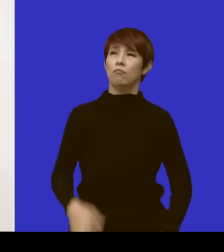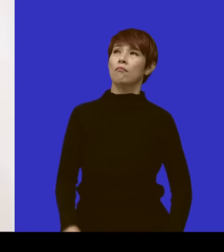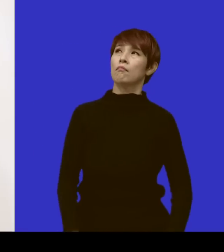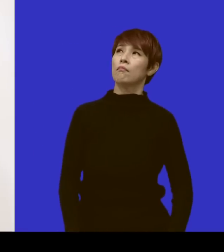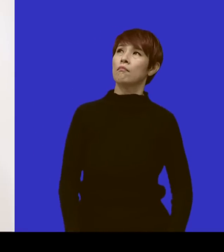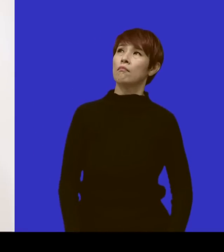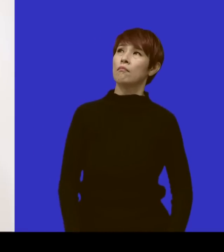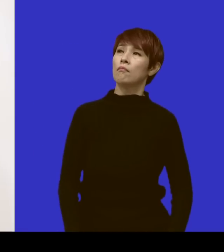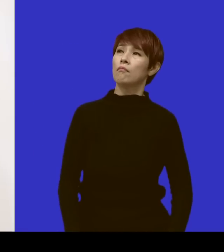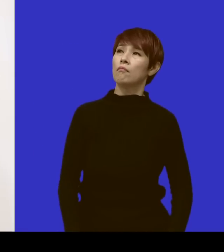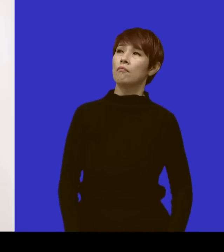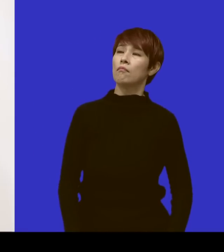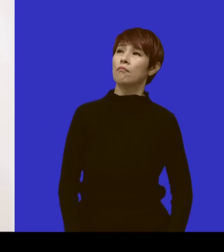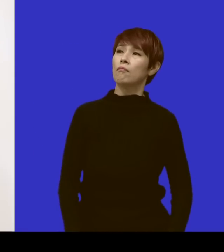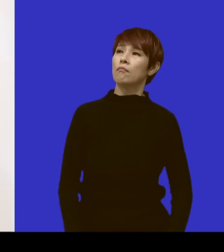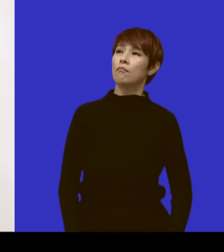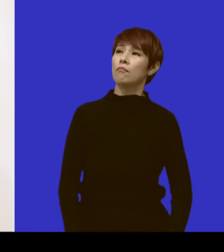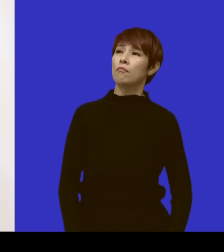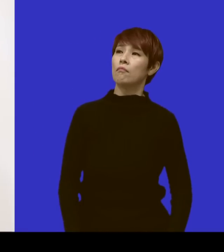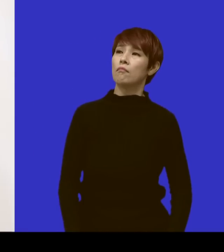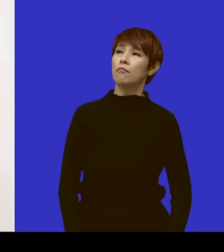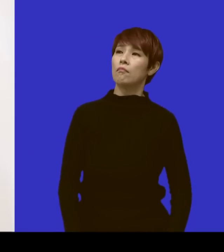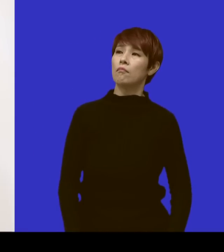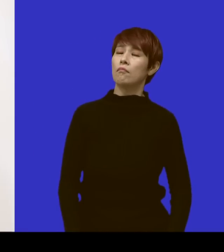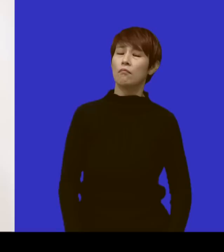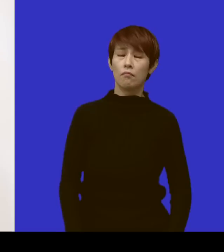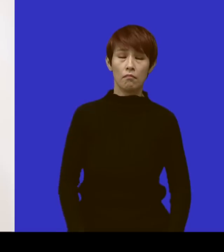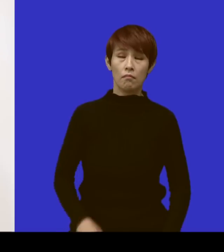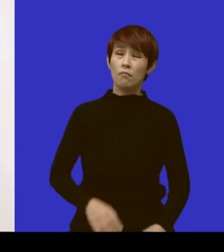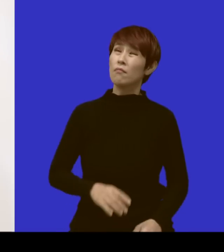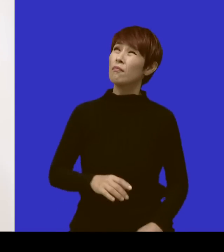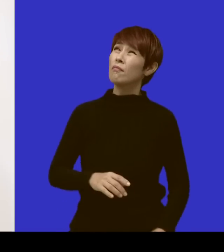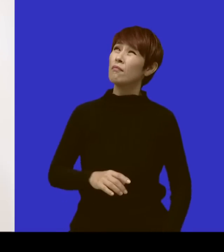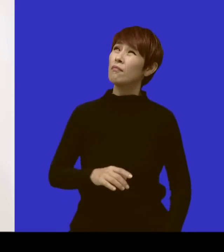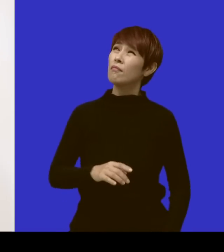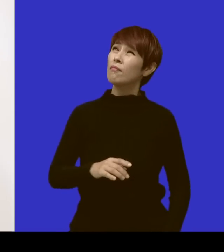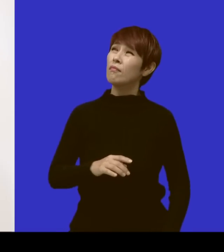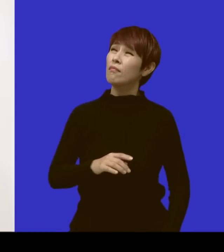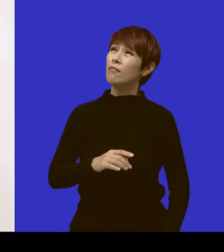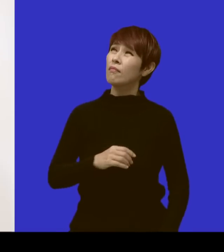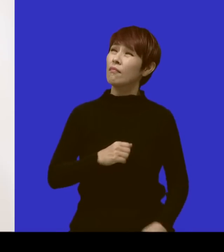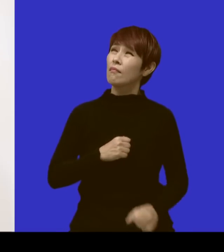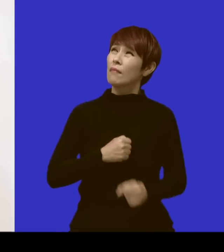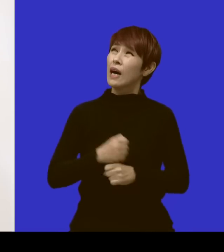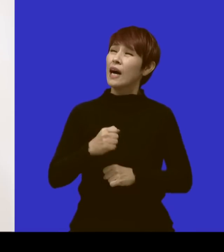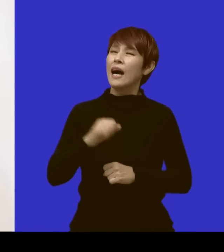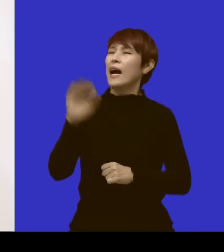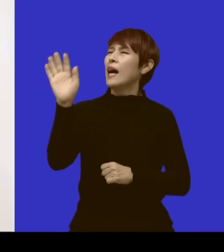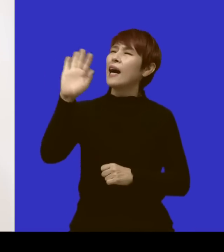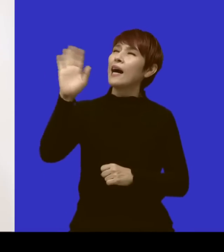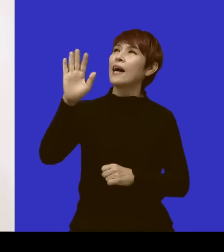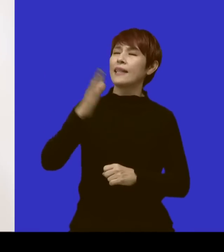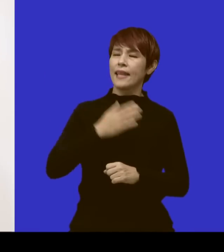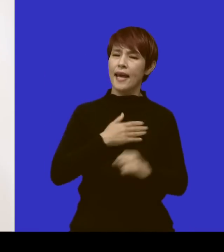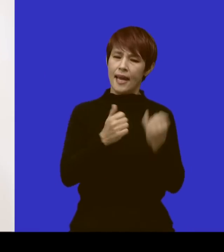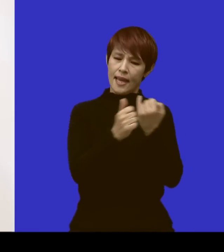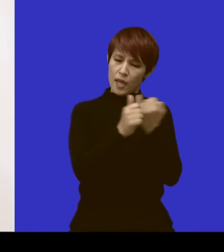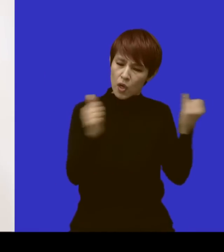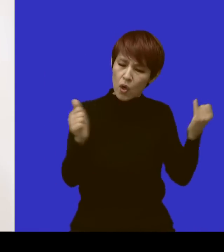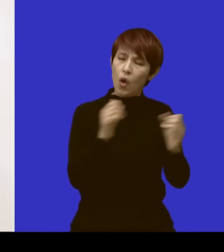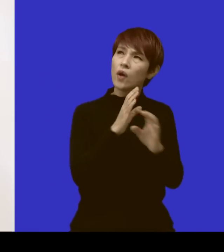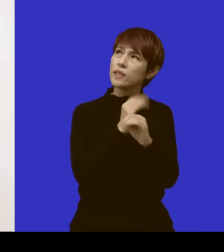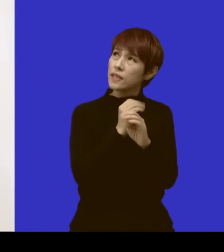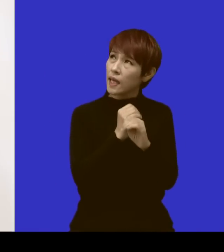그냥 마음 가운데. 그래서 너무 당황해가지고 네. 아니 그게 아니라 어느